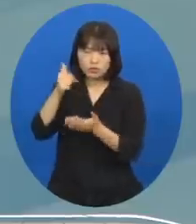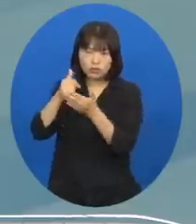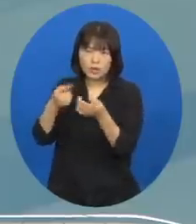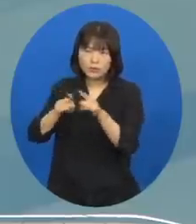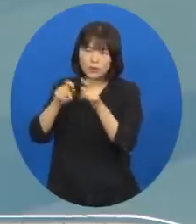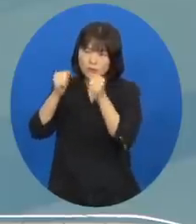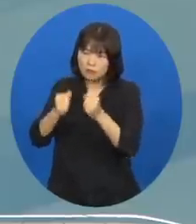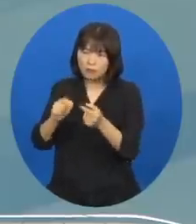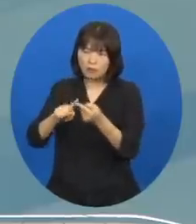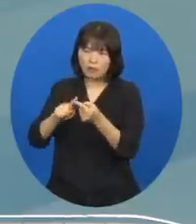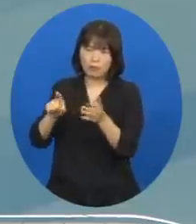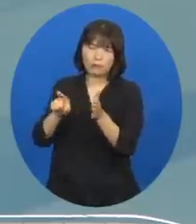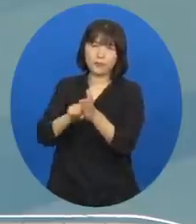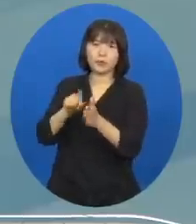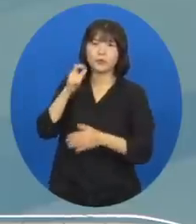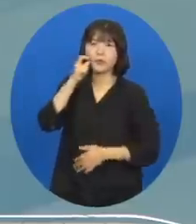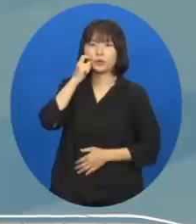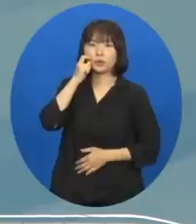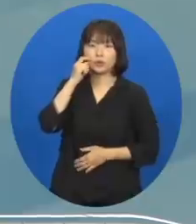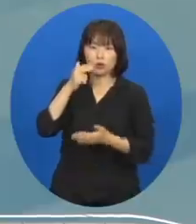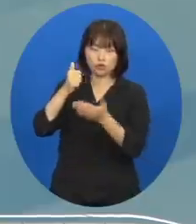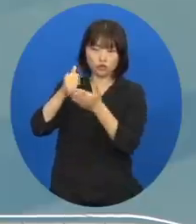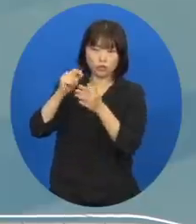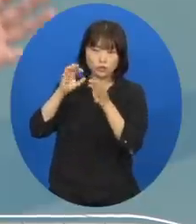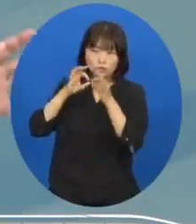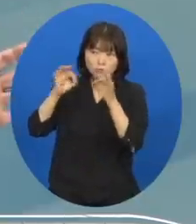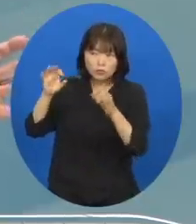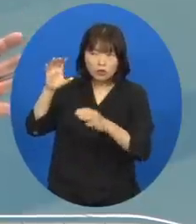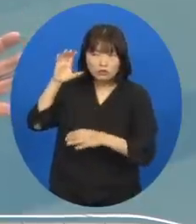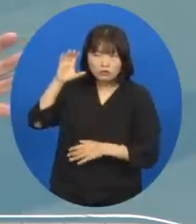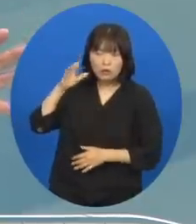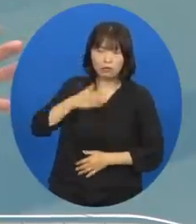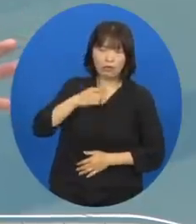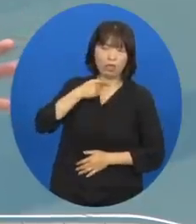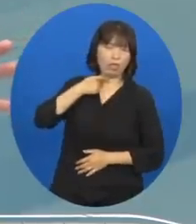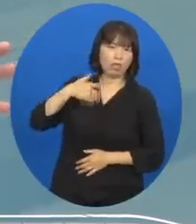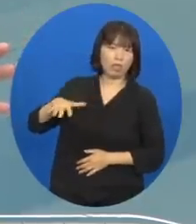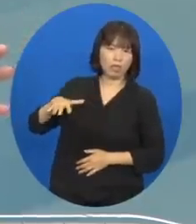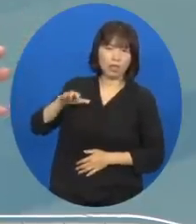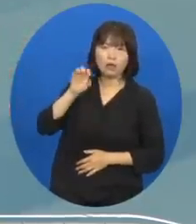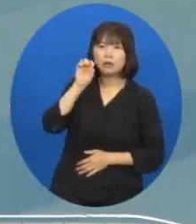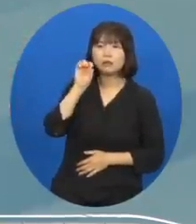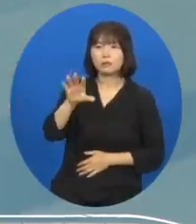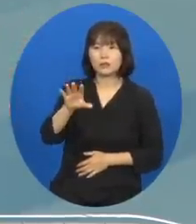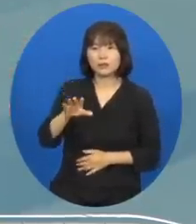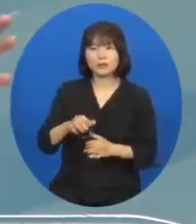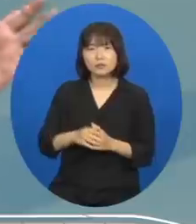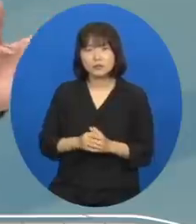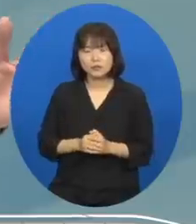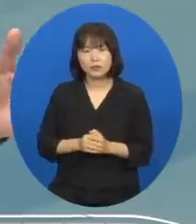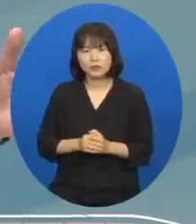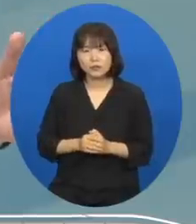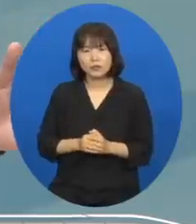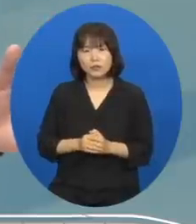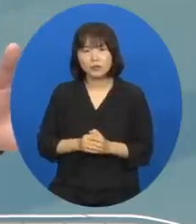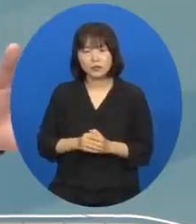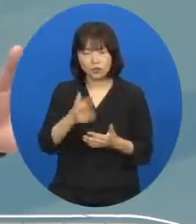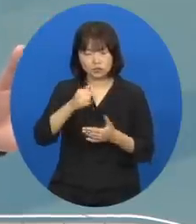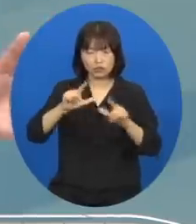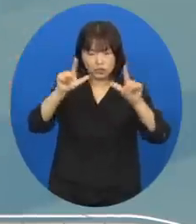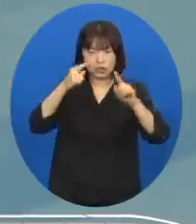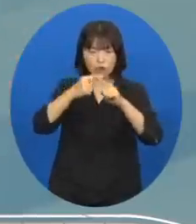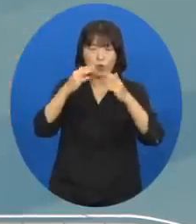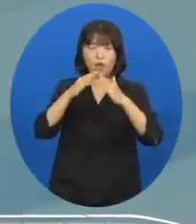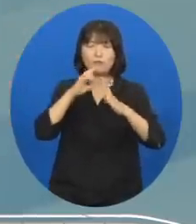못하고 주님의 음성을 듣는 것은 난 들어본 적이 없다 그러고 그러면서 주일에 교회만